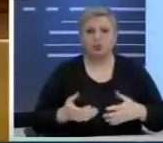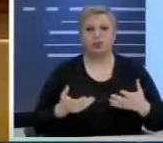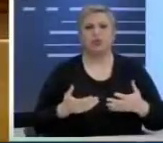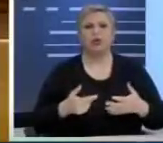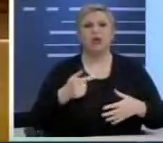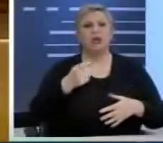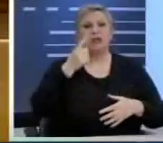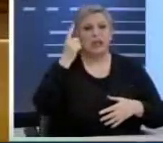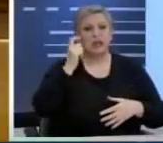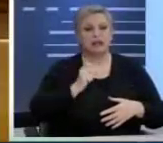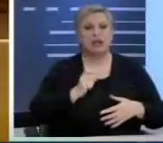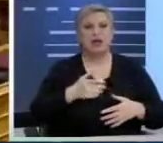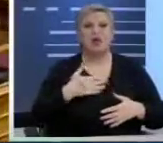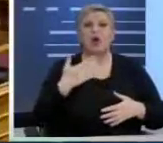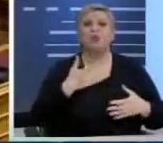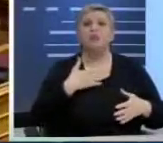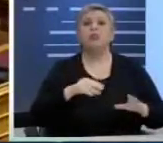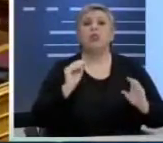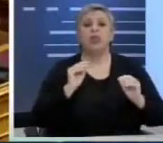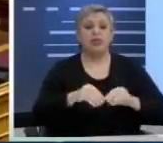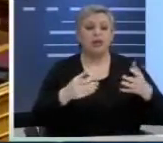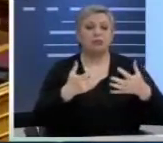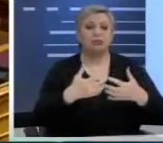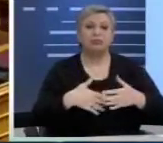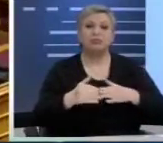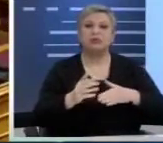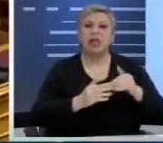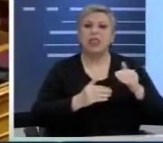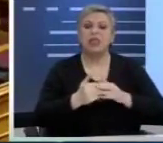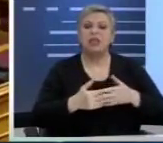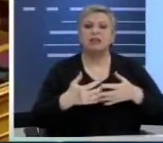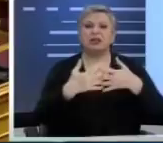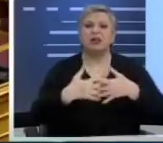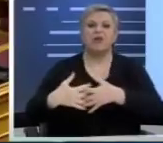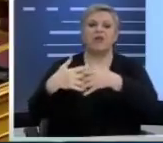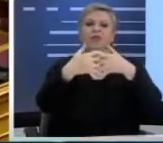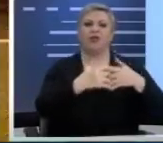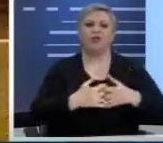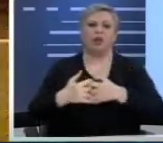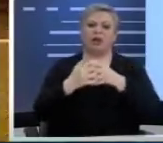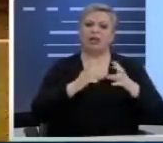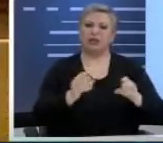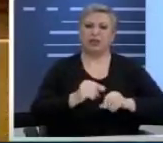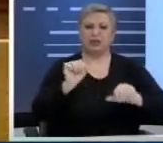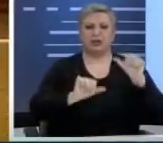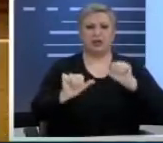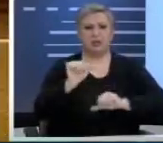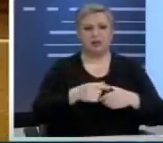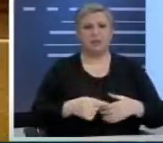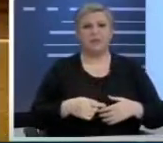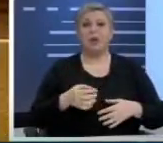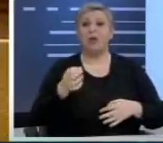μια χημική επιχείρηση. Μας λέει η Νέα Δημοκρατία ξανά και ξανά ότι έχουμε αλλεργία